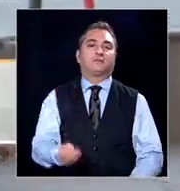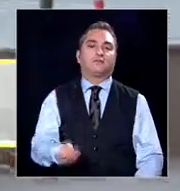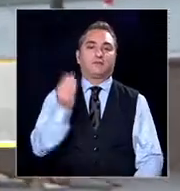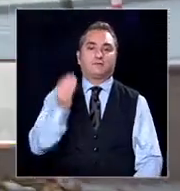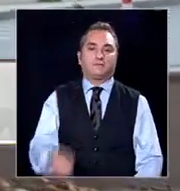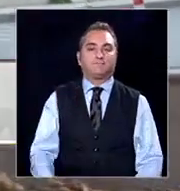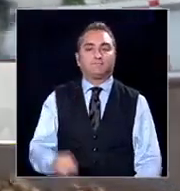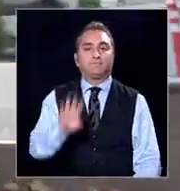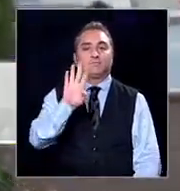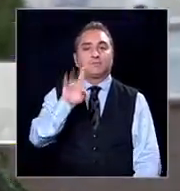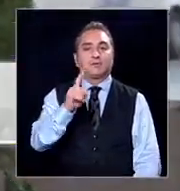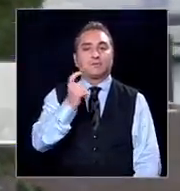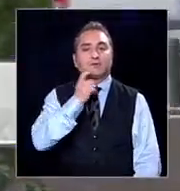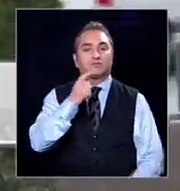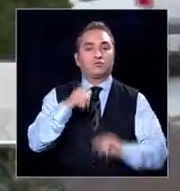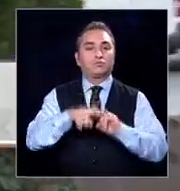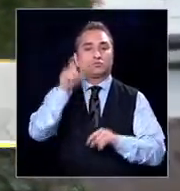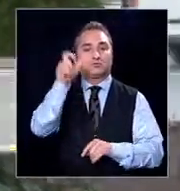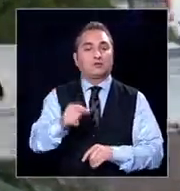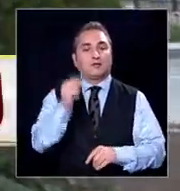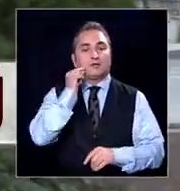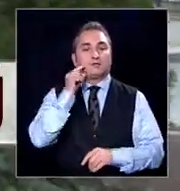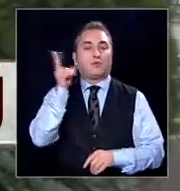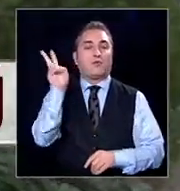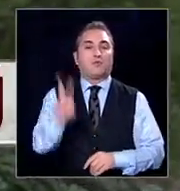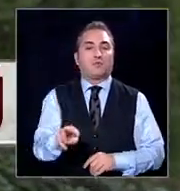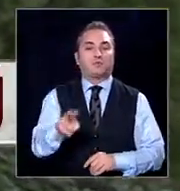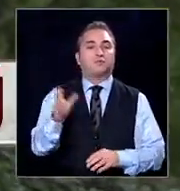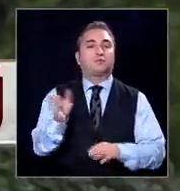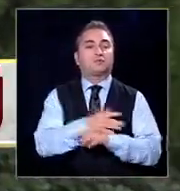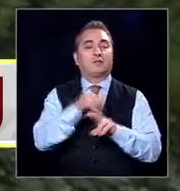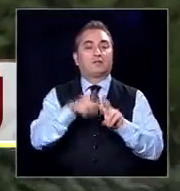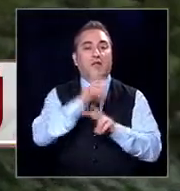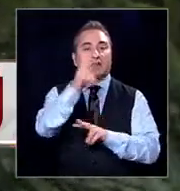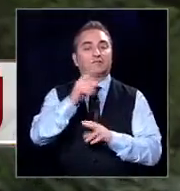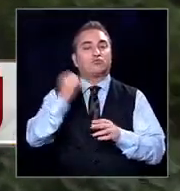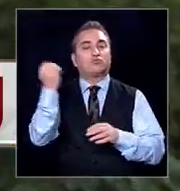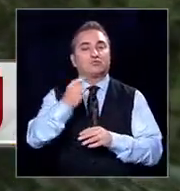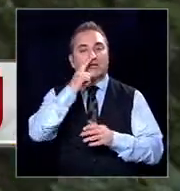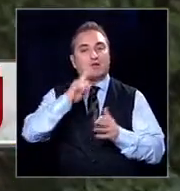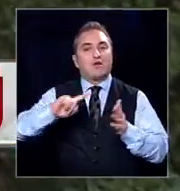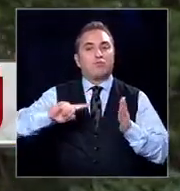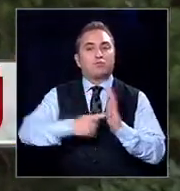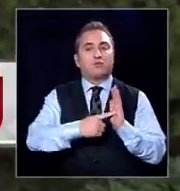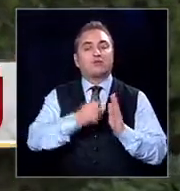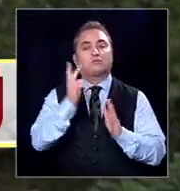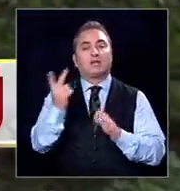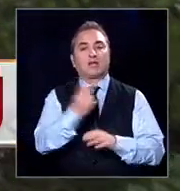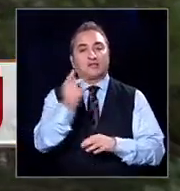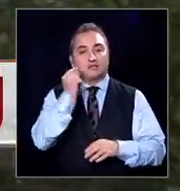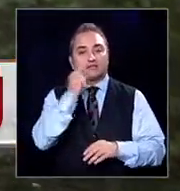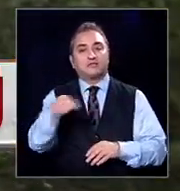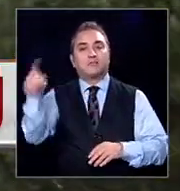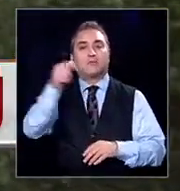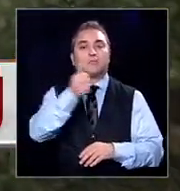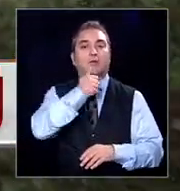Bağcılar'da 41 yaşında Hüseyin Demir öldürüldü. İddia göre Hüseyin Demir, Yasin Yağız cinayetine karışan iki kişiden birinin babasıydı ve Demir'i öldüren